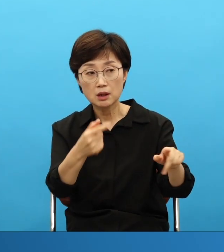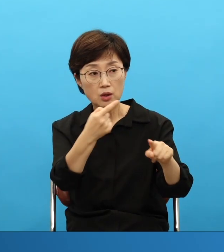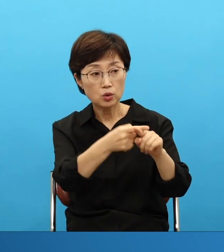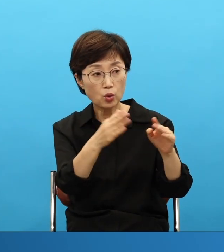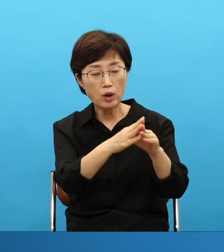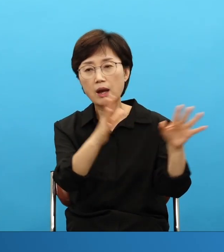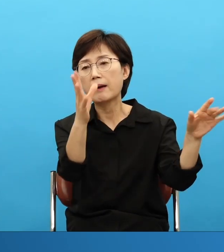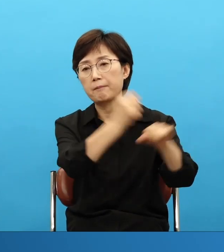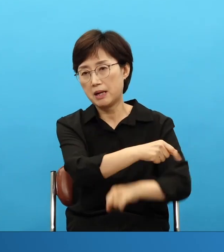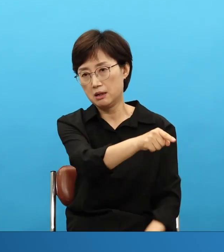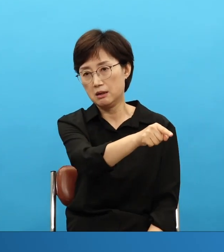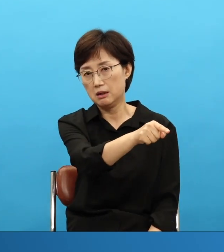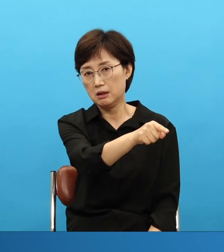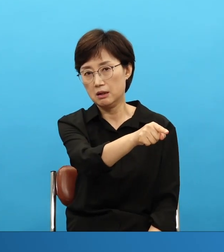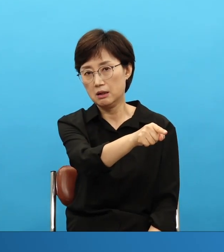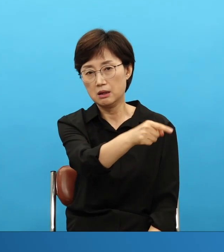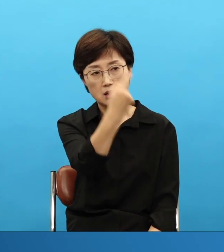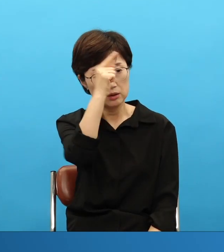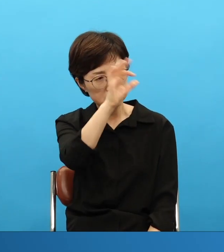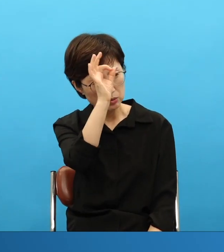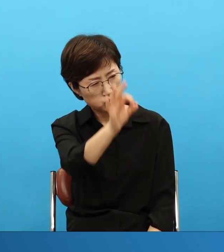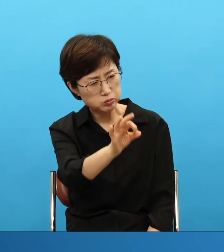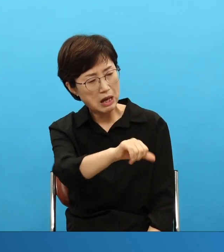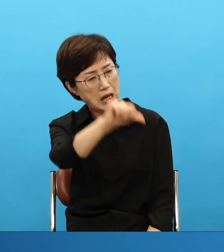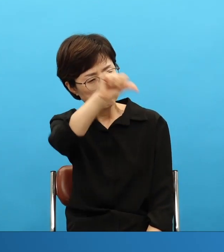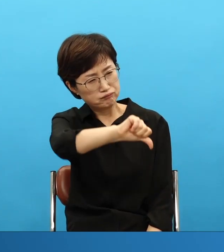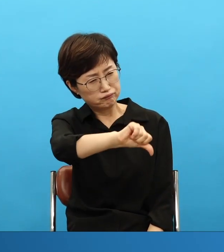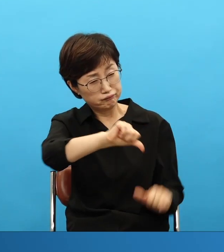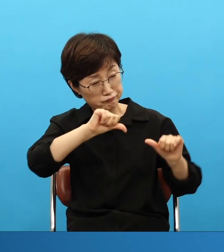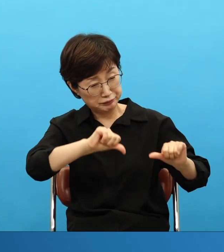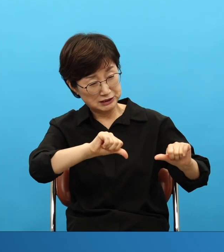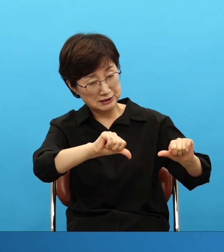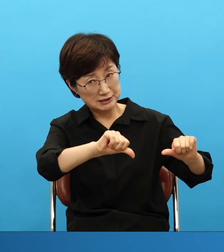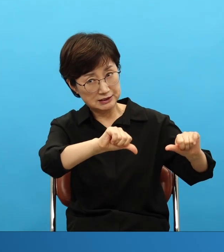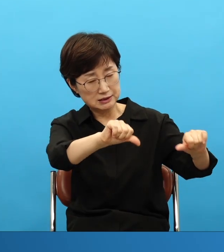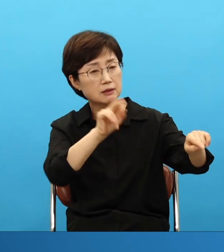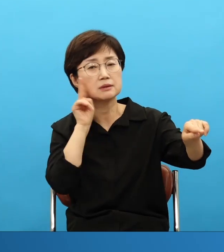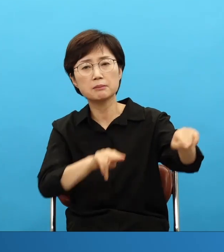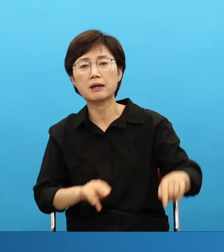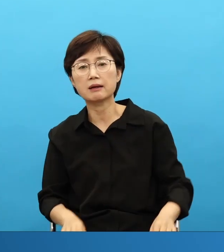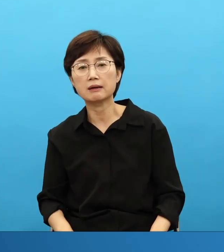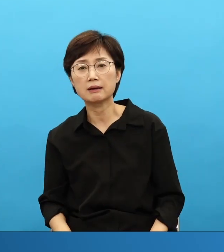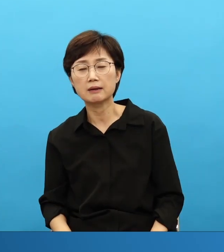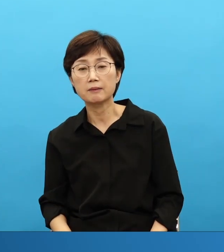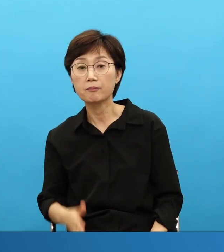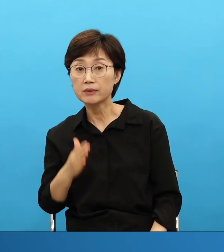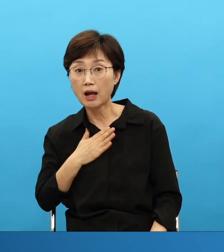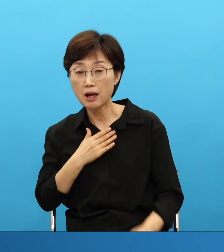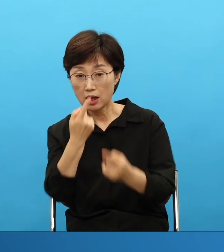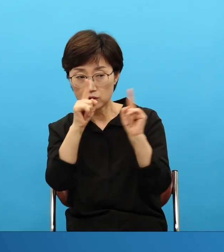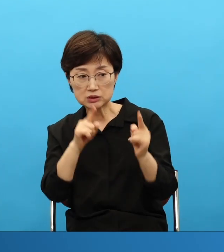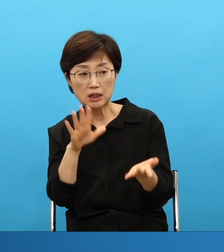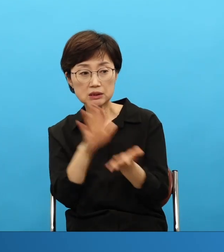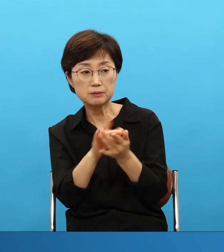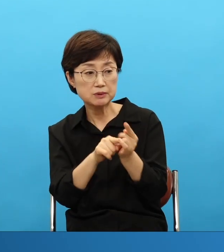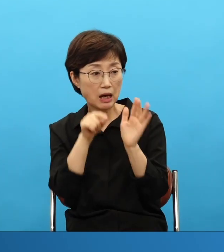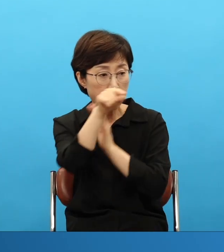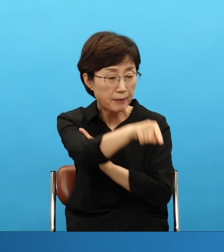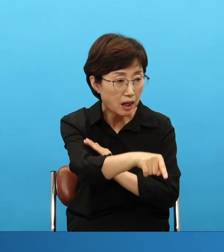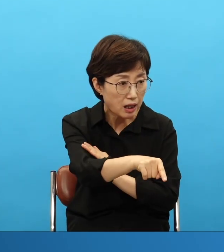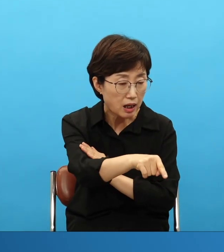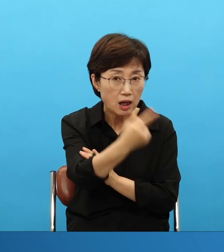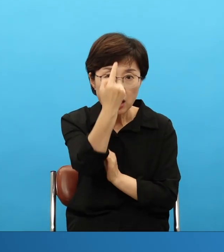정말 저주 가운데 빠지잖아요 저 솔직한 말 저 가봤거든요 루시아